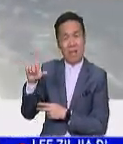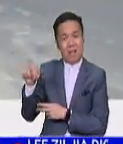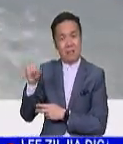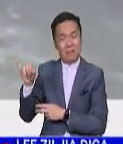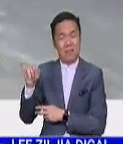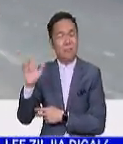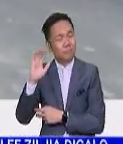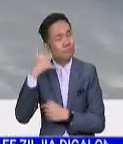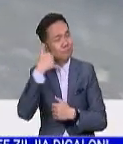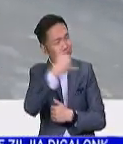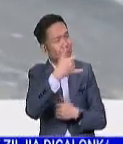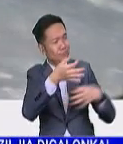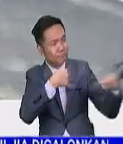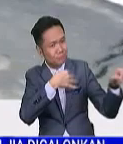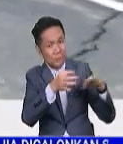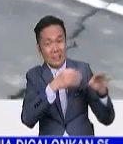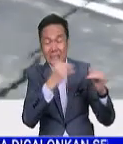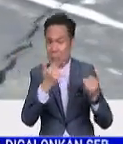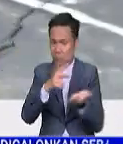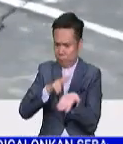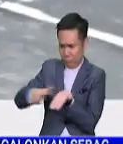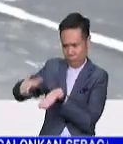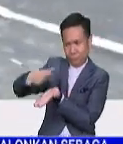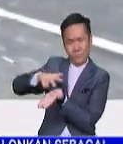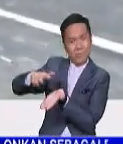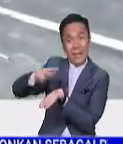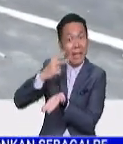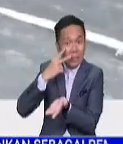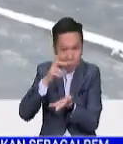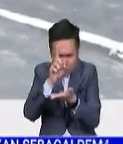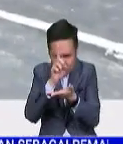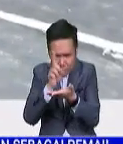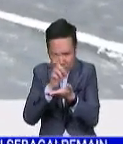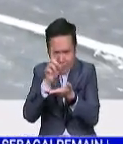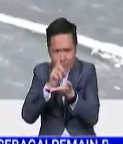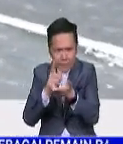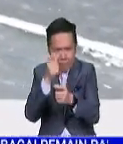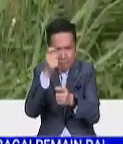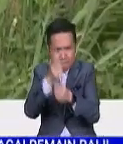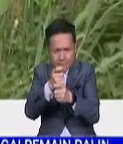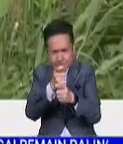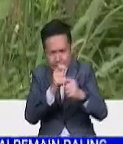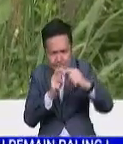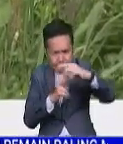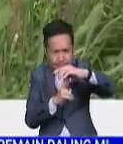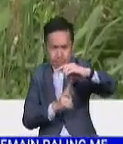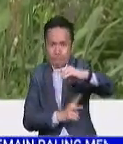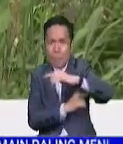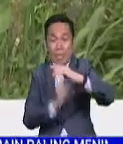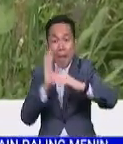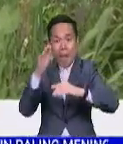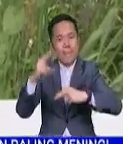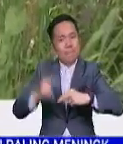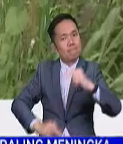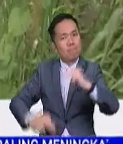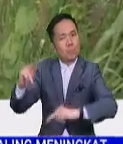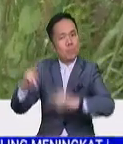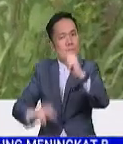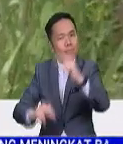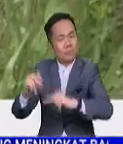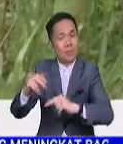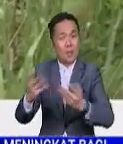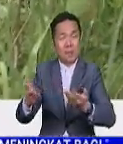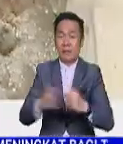pihaknya masih dalam proses mengutamakan PK bentuk struktur Tegal sebelum kerja kerja pembinaan diteruskan